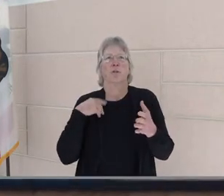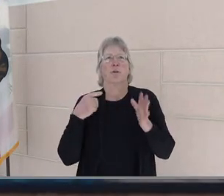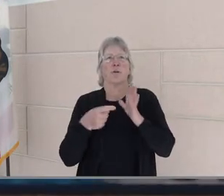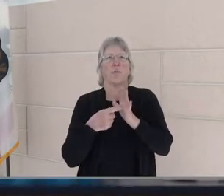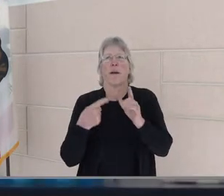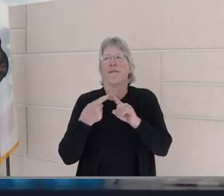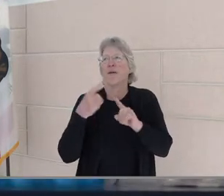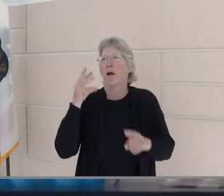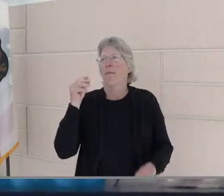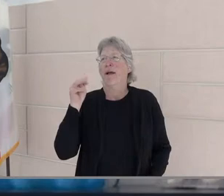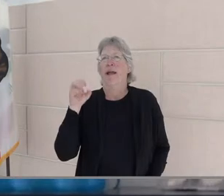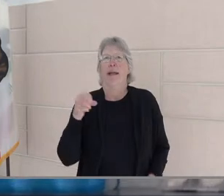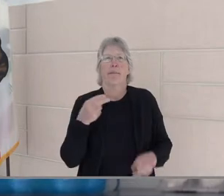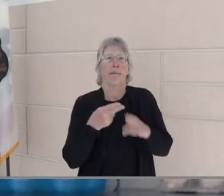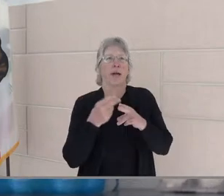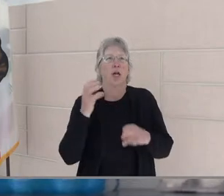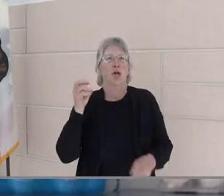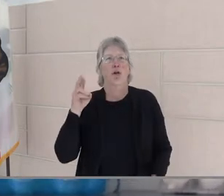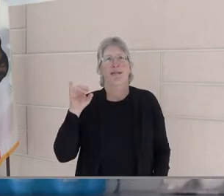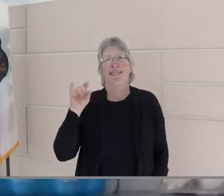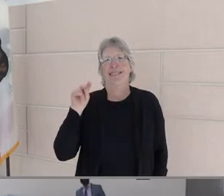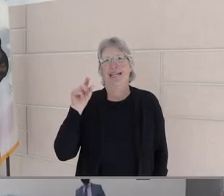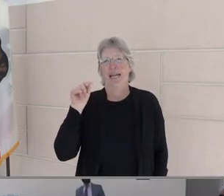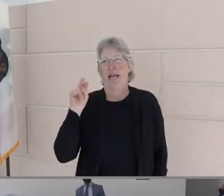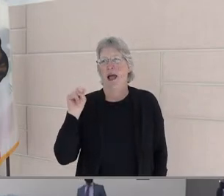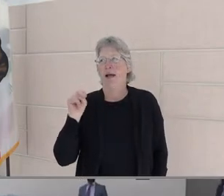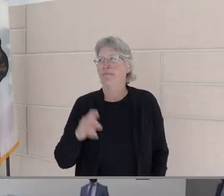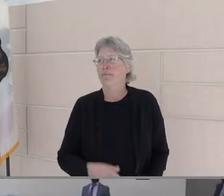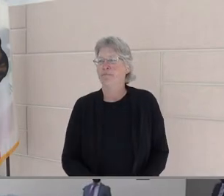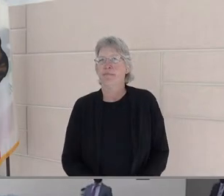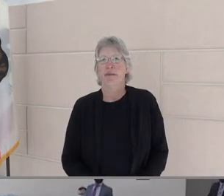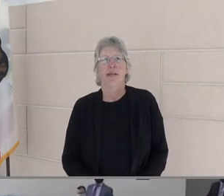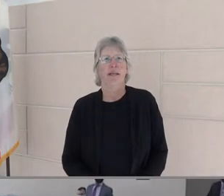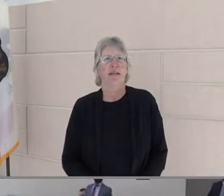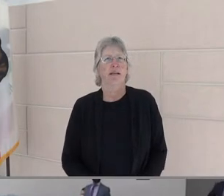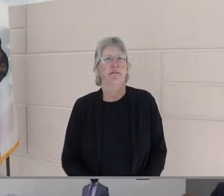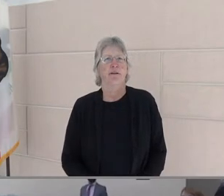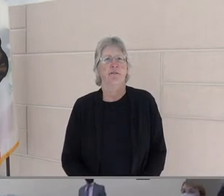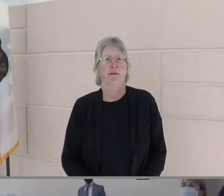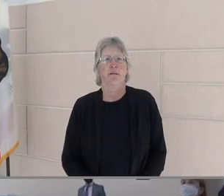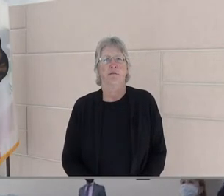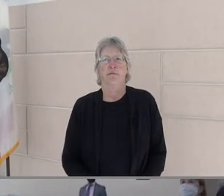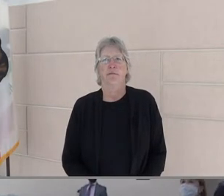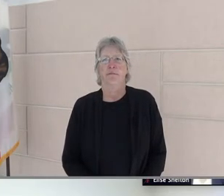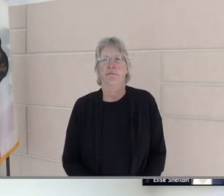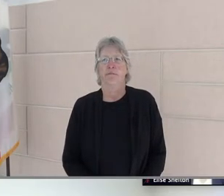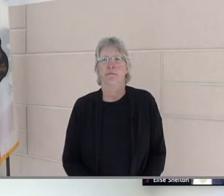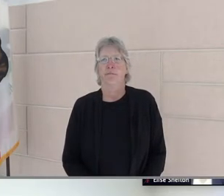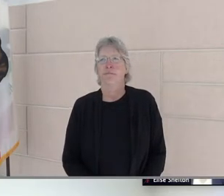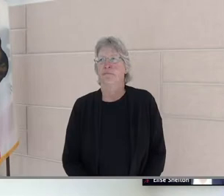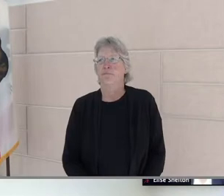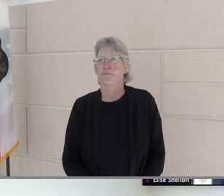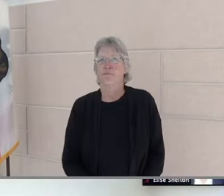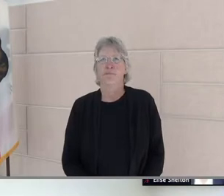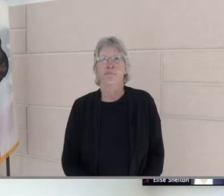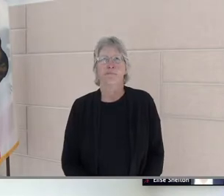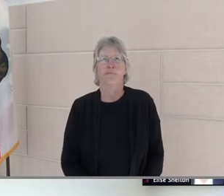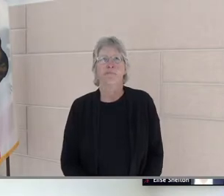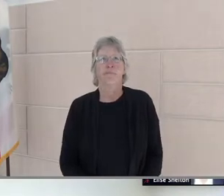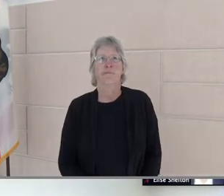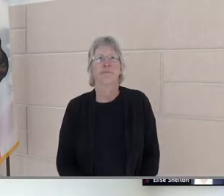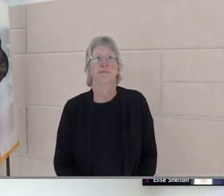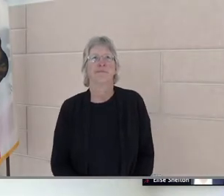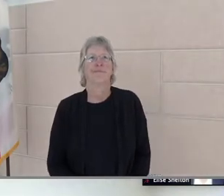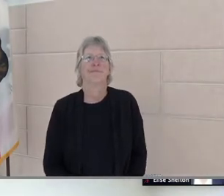ดหายยืนเมียนาเซมันเนชโมคริสตินามอกไปสลาเรียนแคมส์หนังดักน้อมยืนเทเวอร์พิธีกรุปตรง